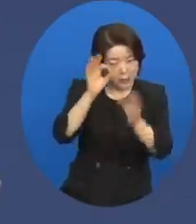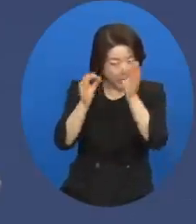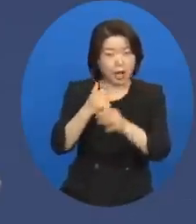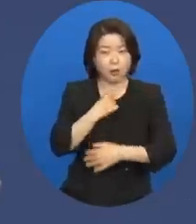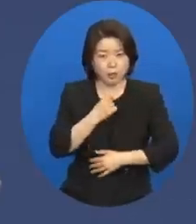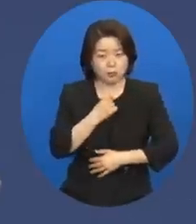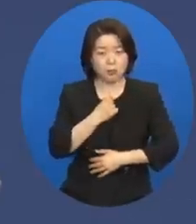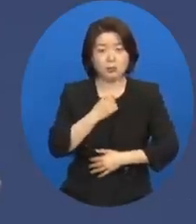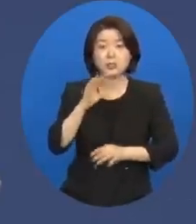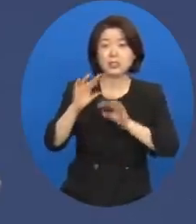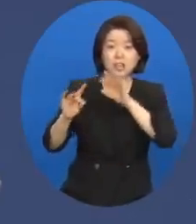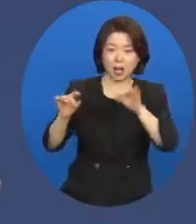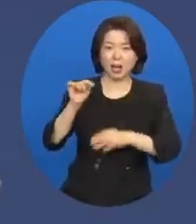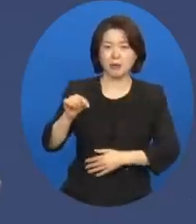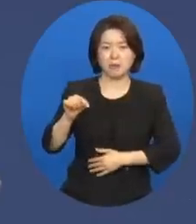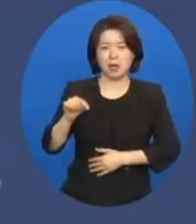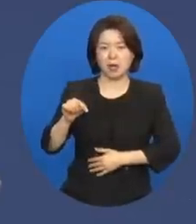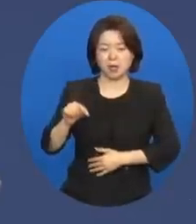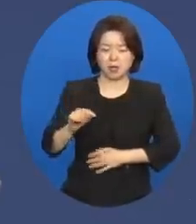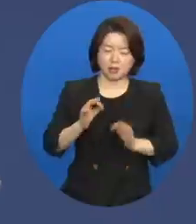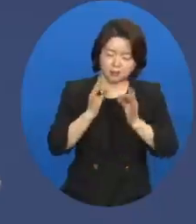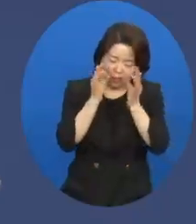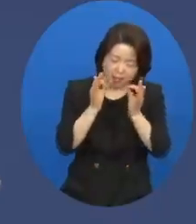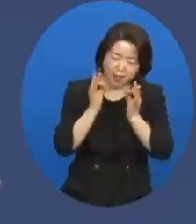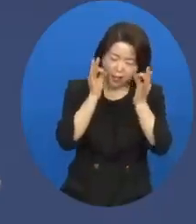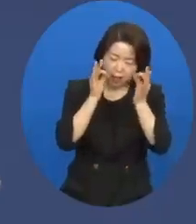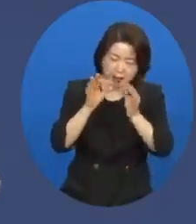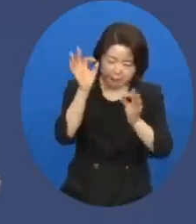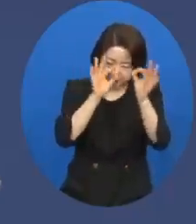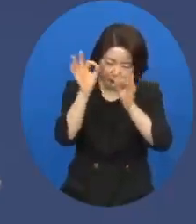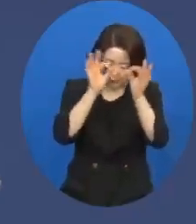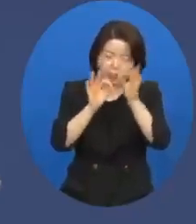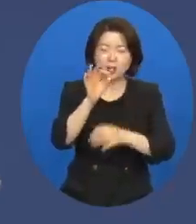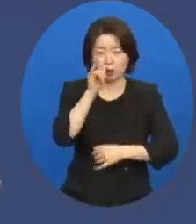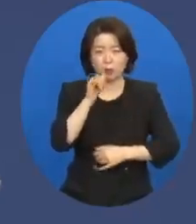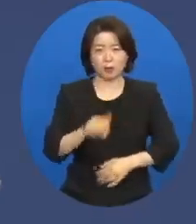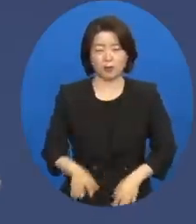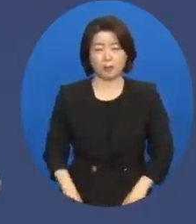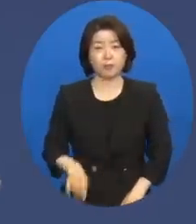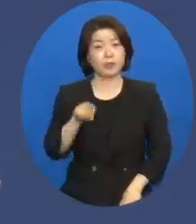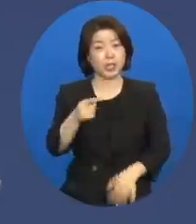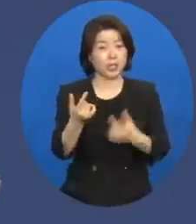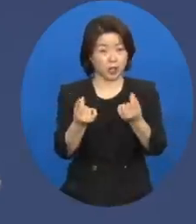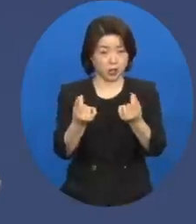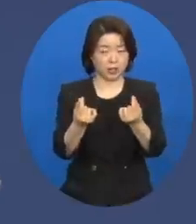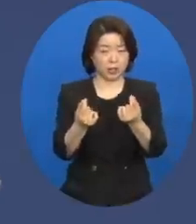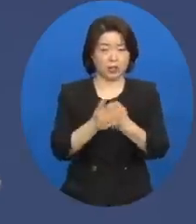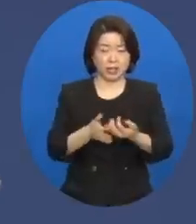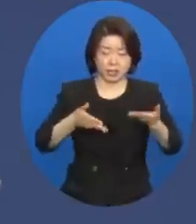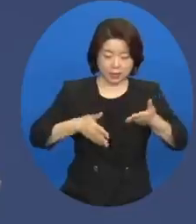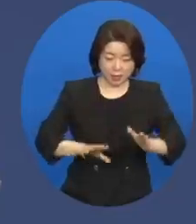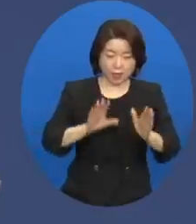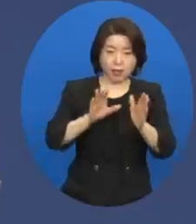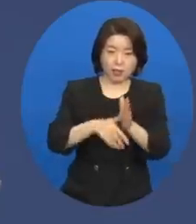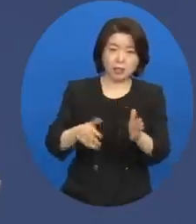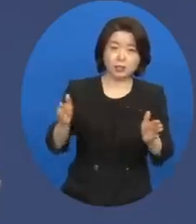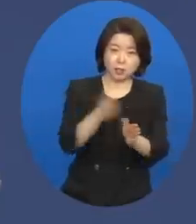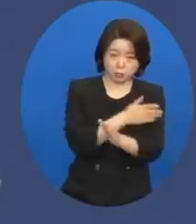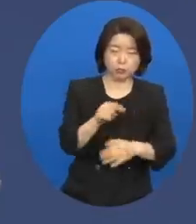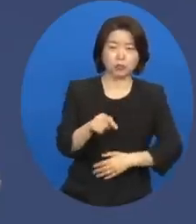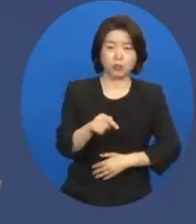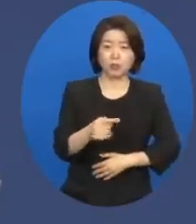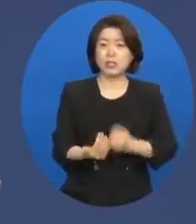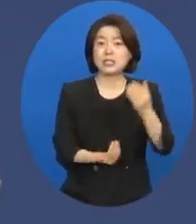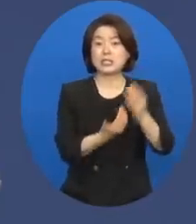이런 갈망을 그렇게도 몸부림하고 애를 써요. 자, 그렇게 하면서 태어나서 우리는 태생적으로